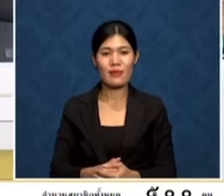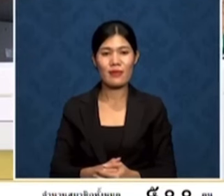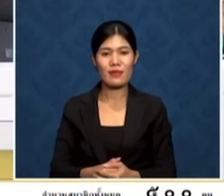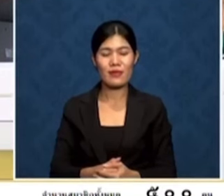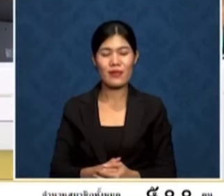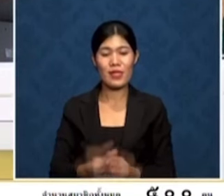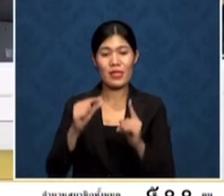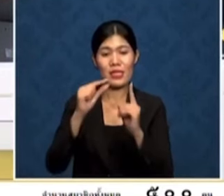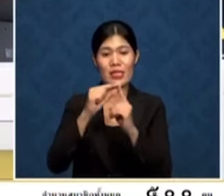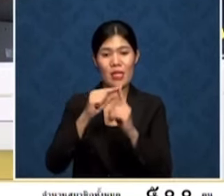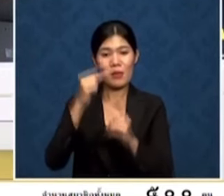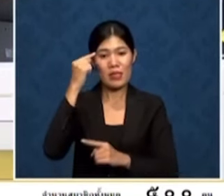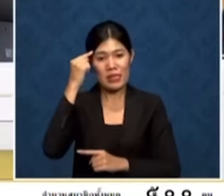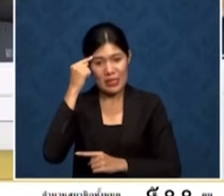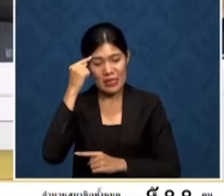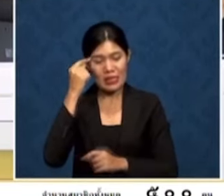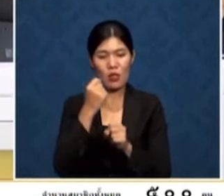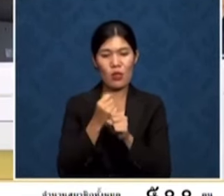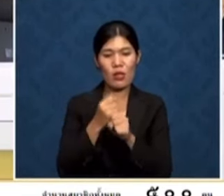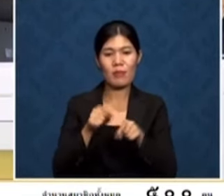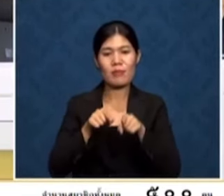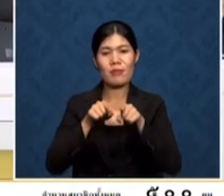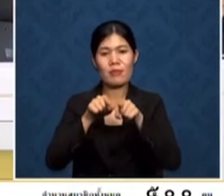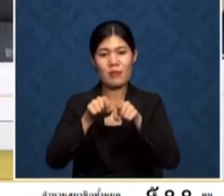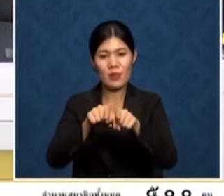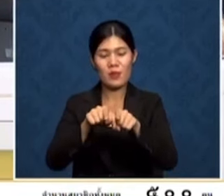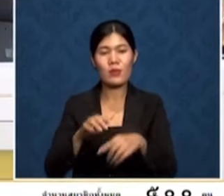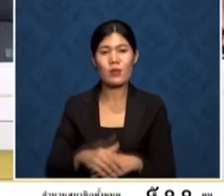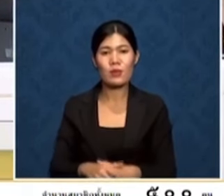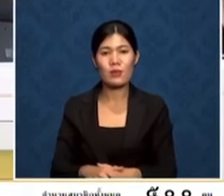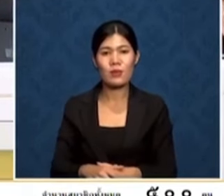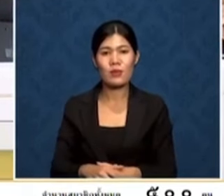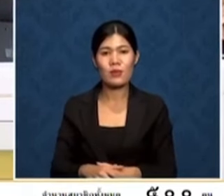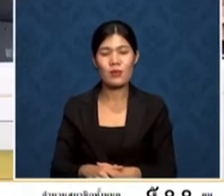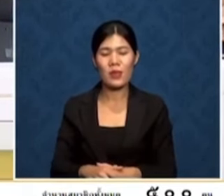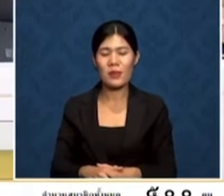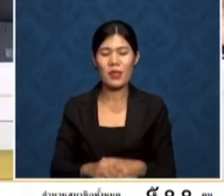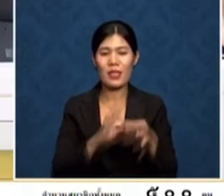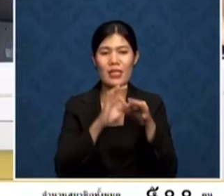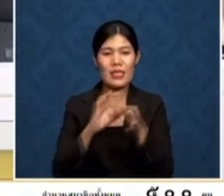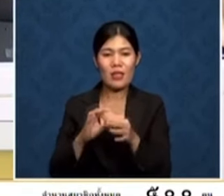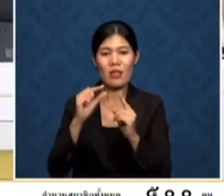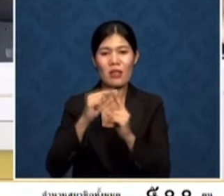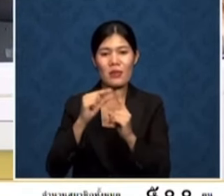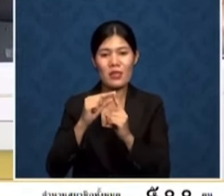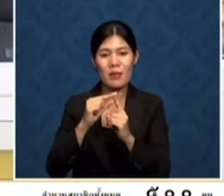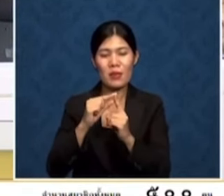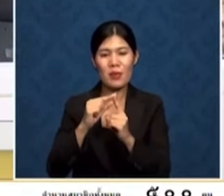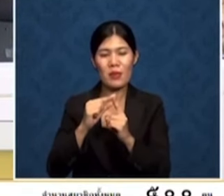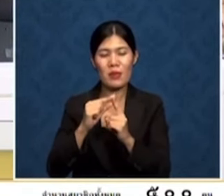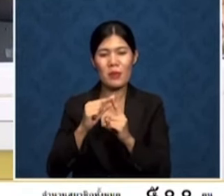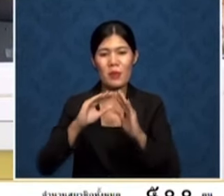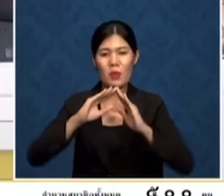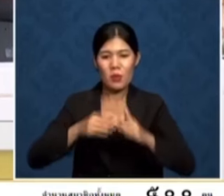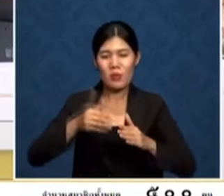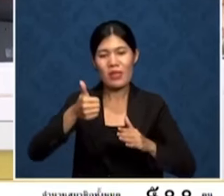ไปทำไปเนี่ยจะว่าไปแล้วมันก็แย้งกันกับเรื่องเมื่อสักครู่ที่ท่านบอกว่าเอ่อเสียหน้าไม่ได้ผมเรียนกับท่านนะครับผมเป็นคนเอ่อ